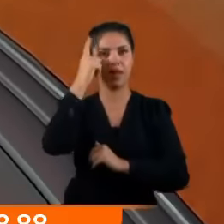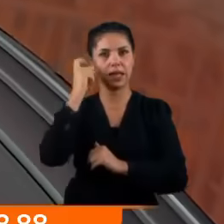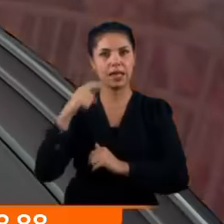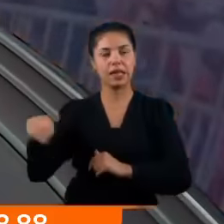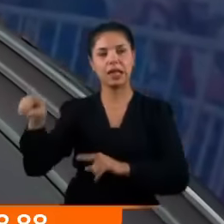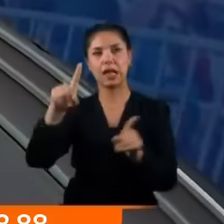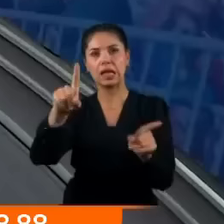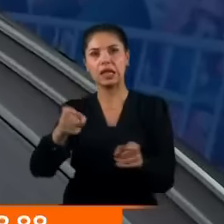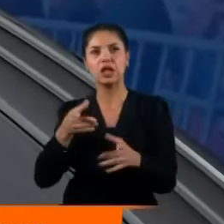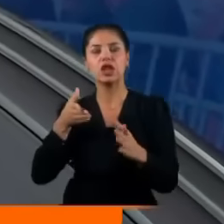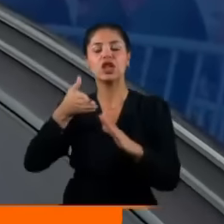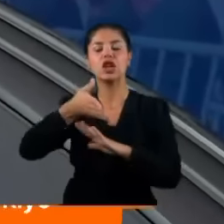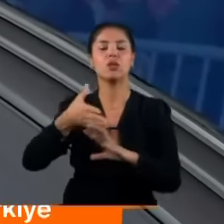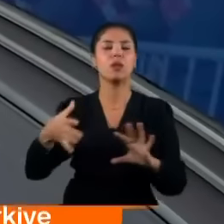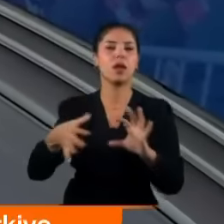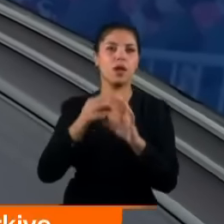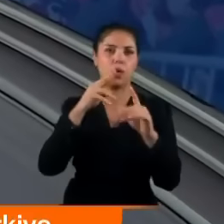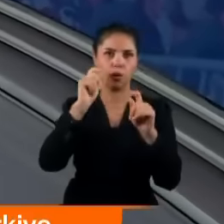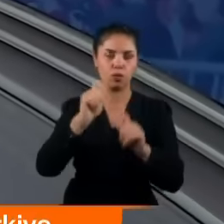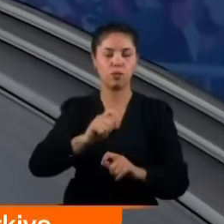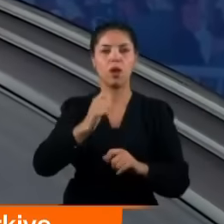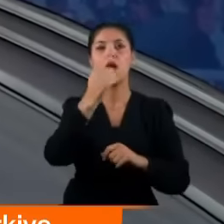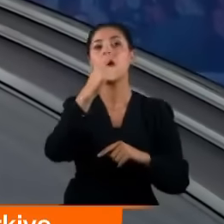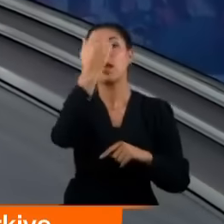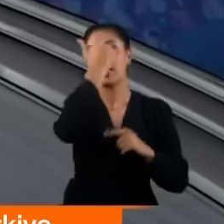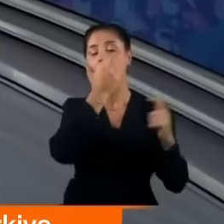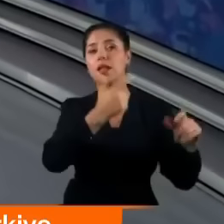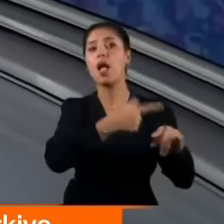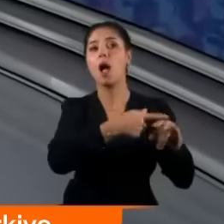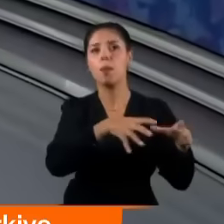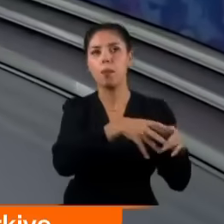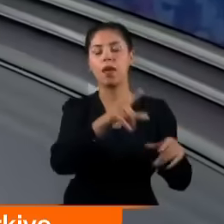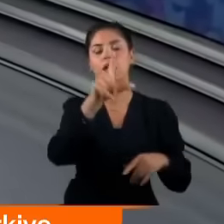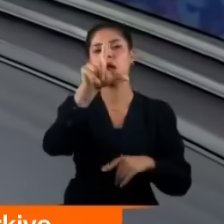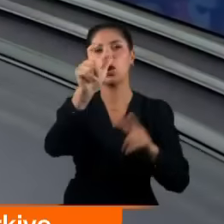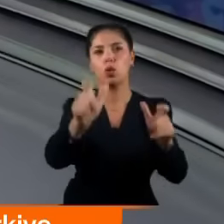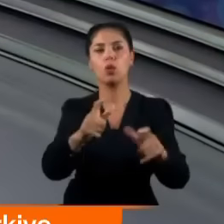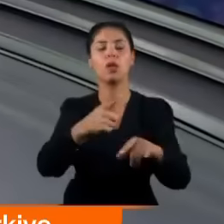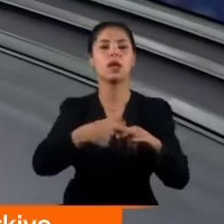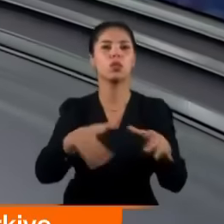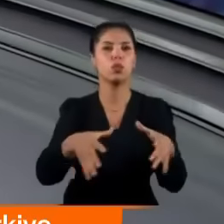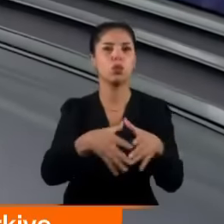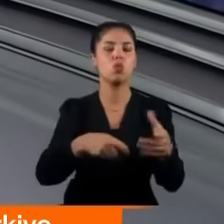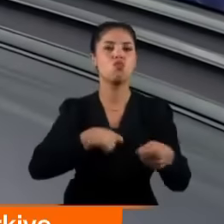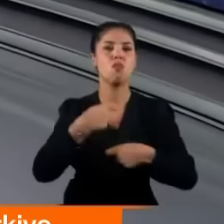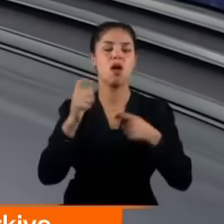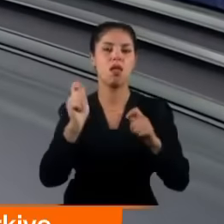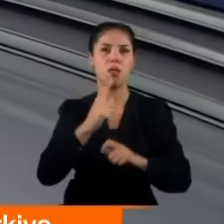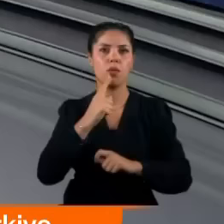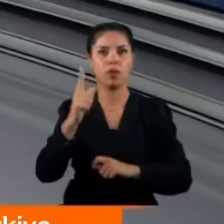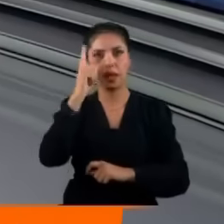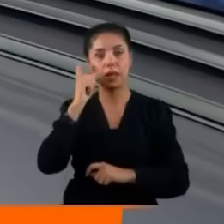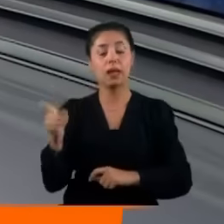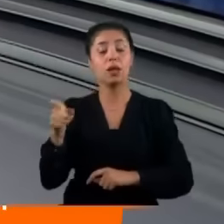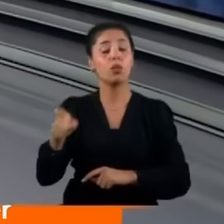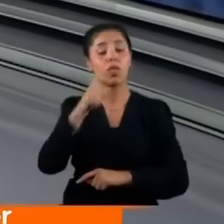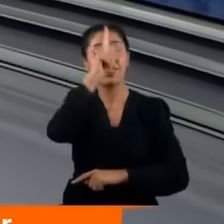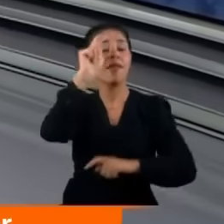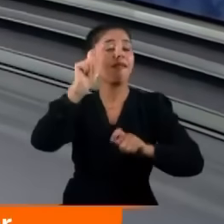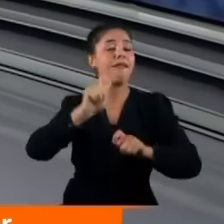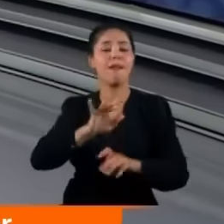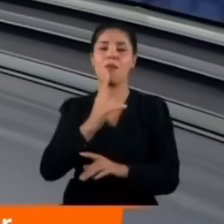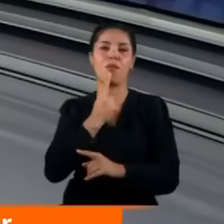İsrail'in işgal girişimlerine getirdi. Gazze'de Hamas'ı, Lübnan'da Hizbullah'ı bahane ediyorlar dedi. İsrail'in bunu tek başına yapmadığını